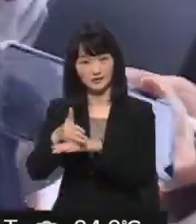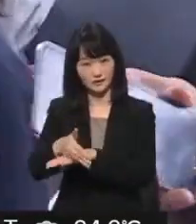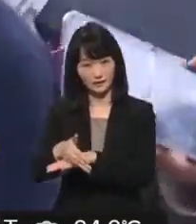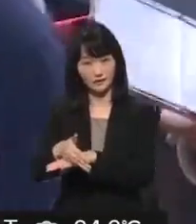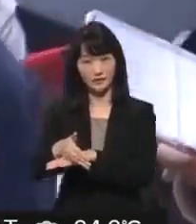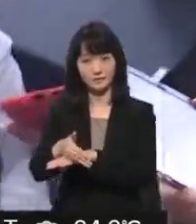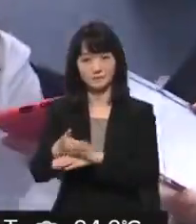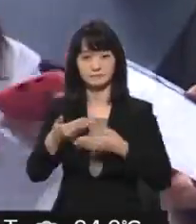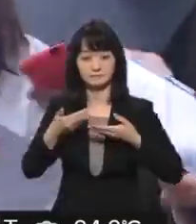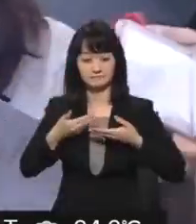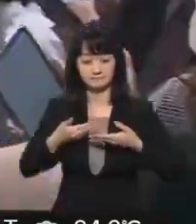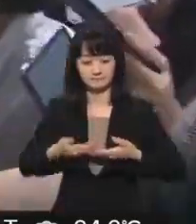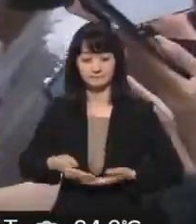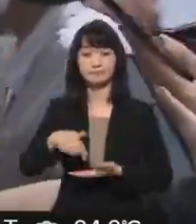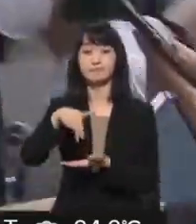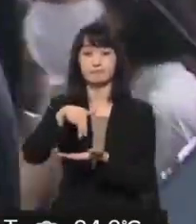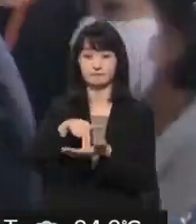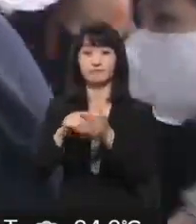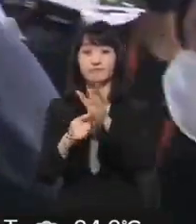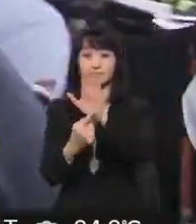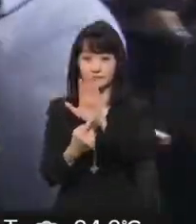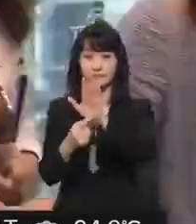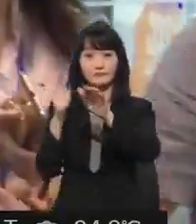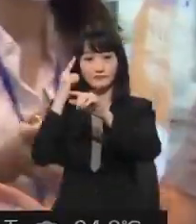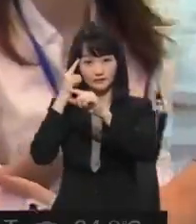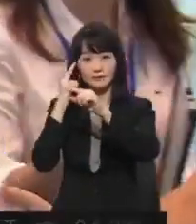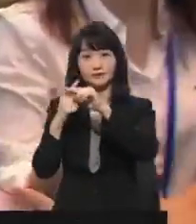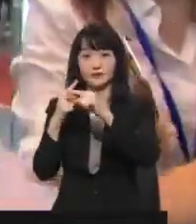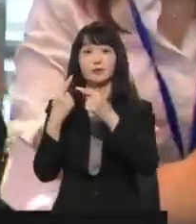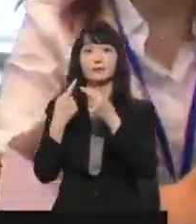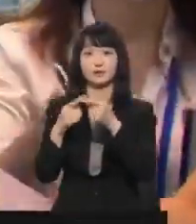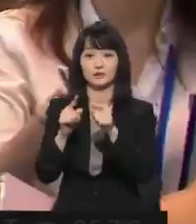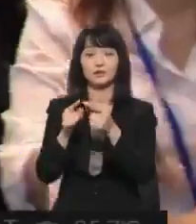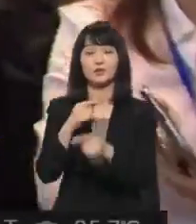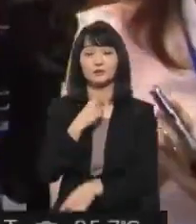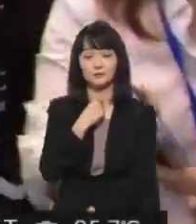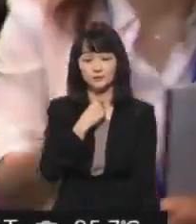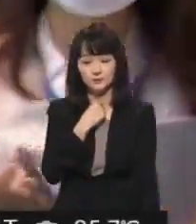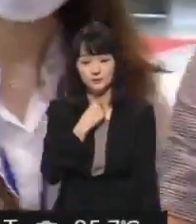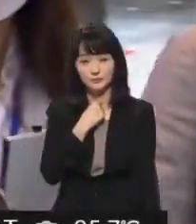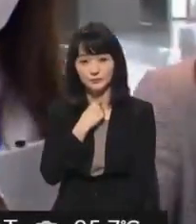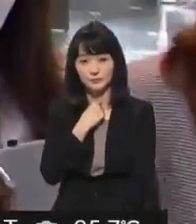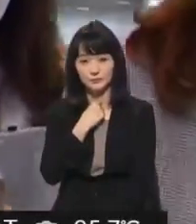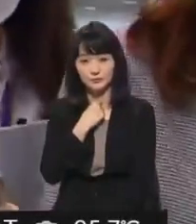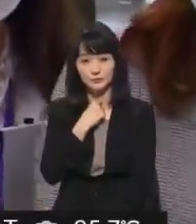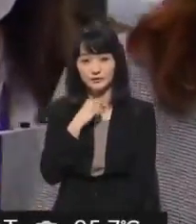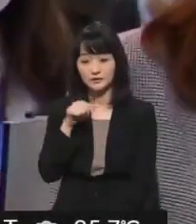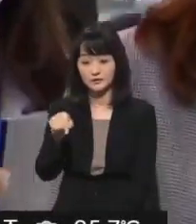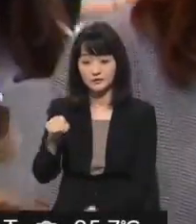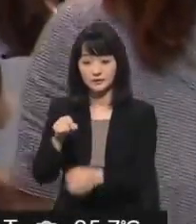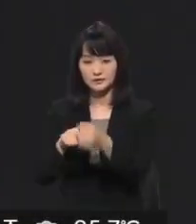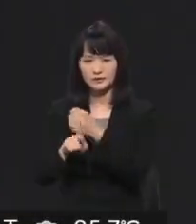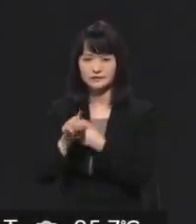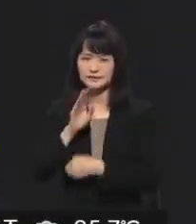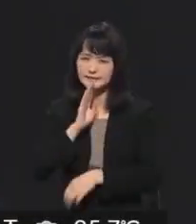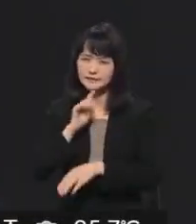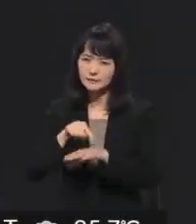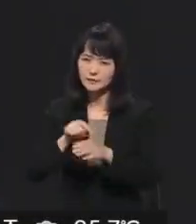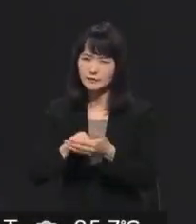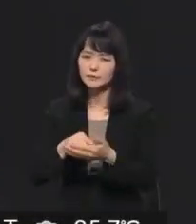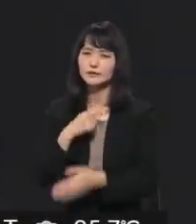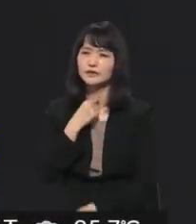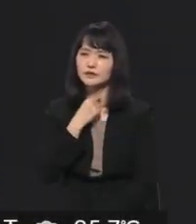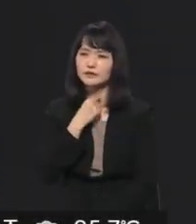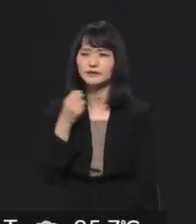어 입장 표명에 따는 것만큼 있던 긍정 평가하고 싶어요 그래서 젖듯이 본심이 바라는데 근데 좀 한번 더 생각해 보면